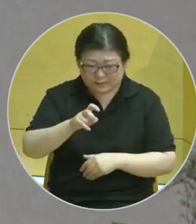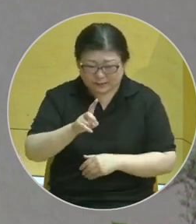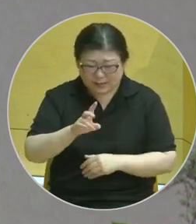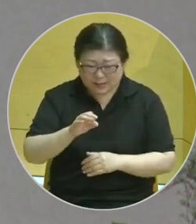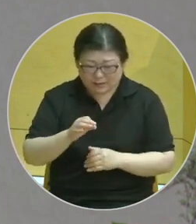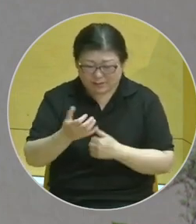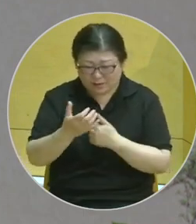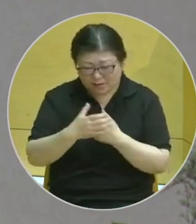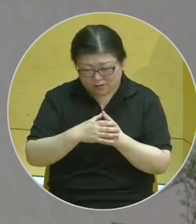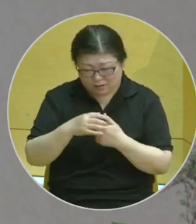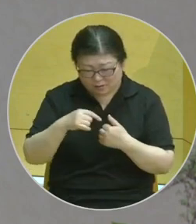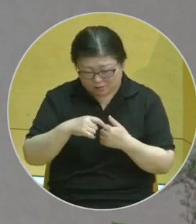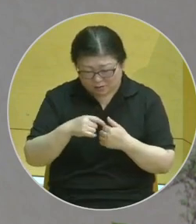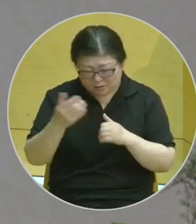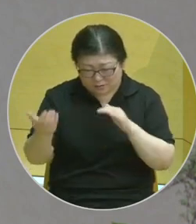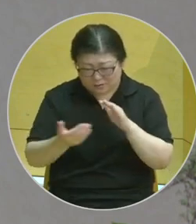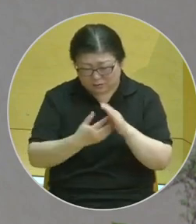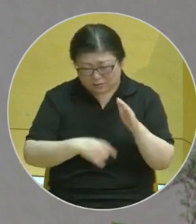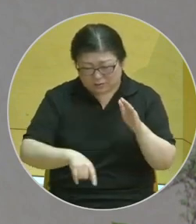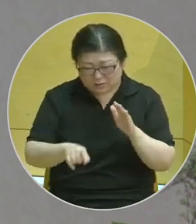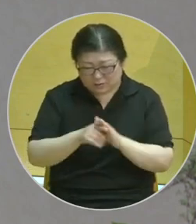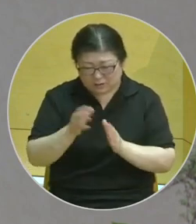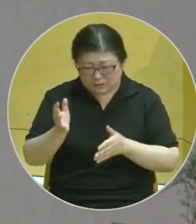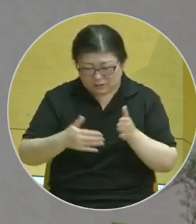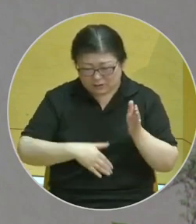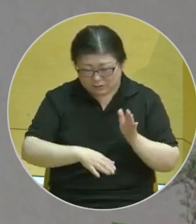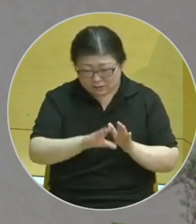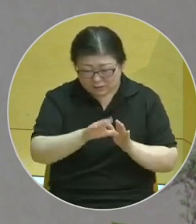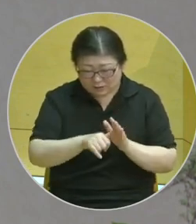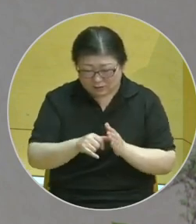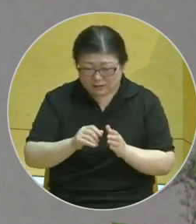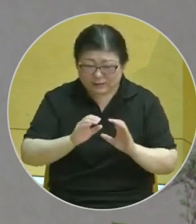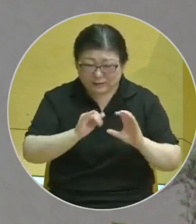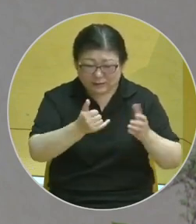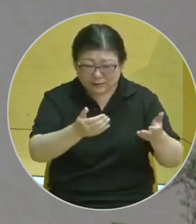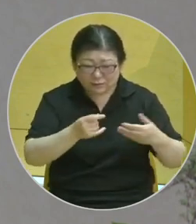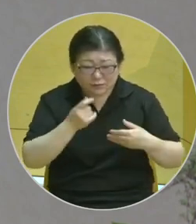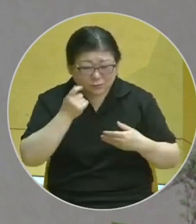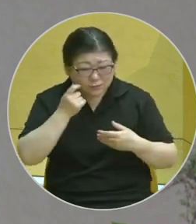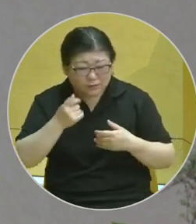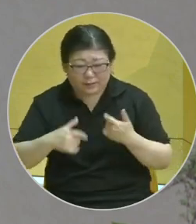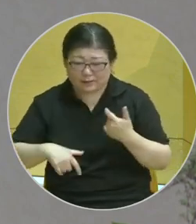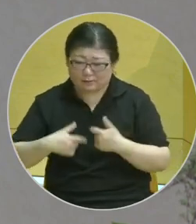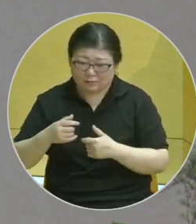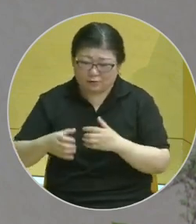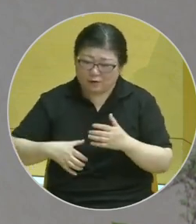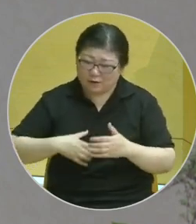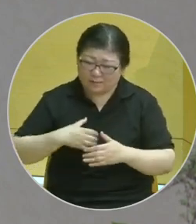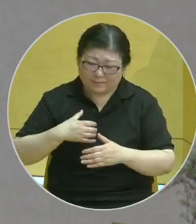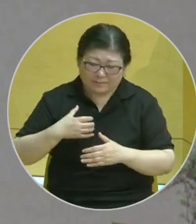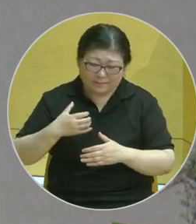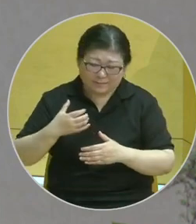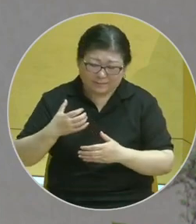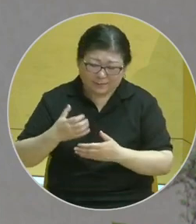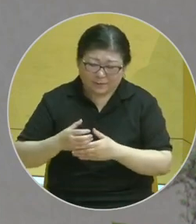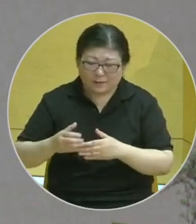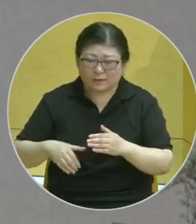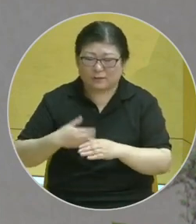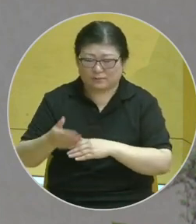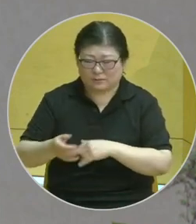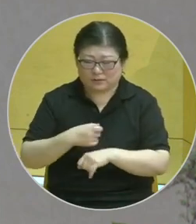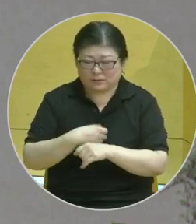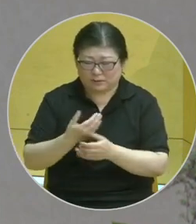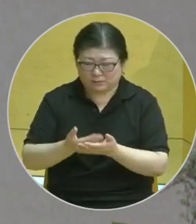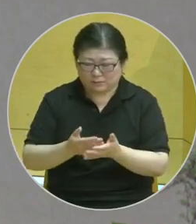주의 성도들 위에 세상이 줄 수 없는 기쁨과 감사와 감격이 넘칠 수 있도록 성령님 함께 하여 주시옵소서